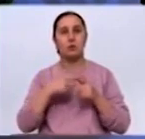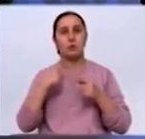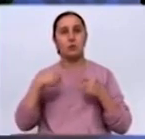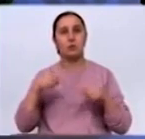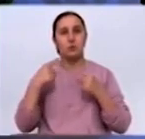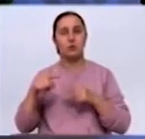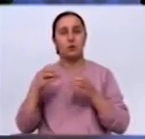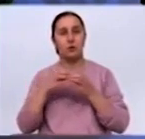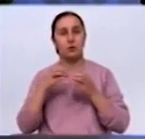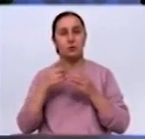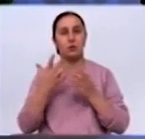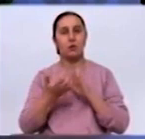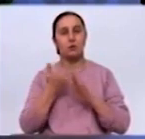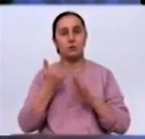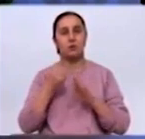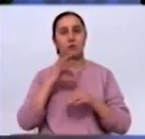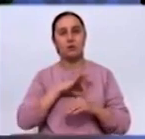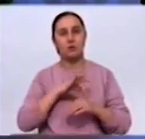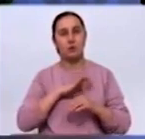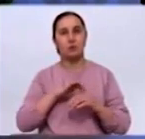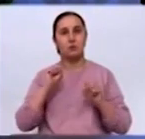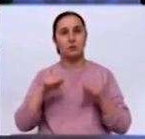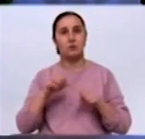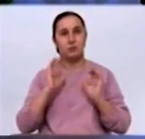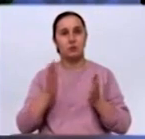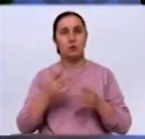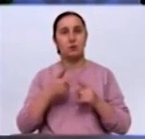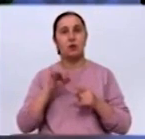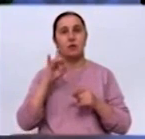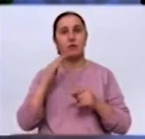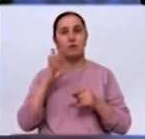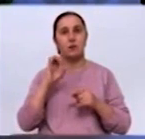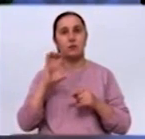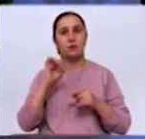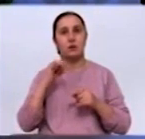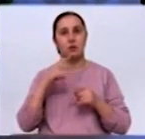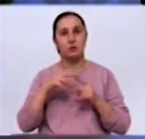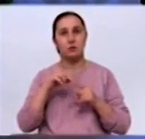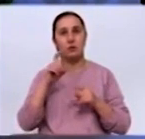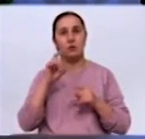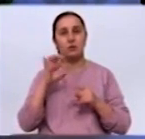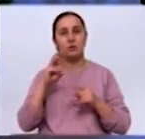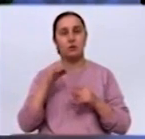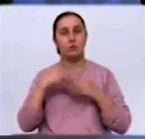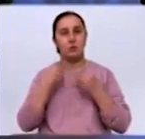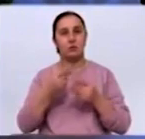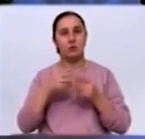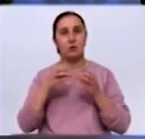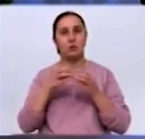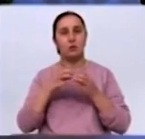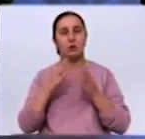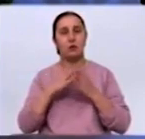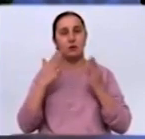boshqa kompaniyalardan ham olishingiz va foydalanishingiz mumkin bo'ladi. Veb-saytlar uchun esa hosting beruvchi kompaniyalar